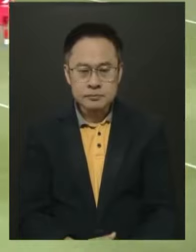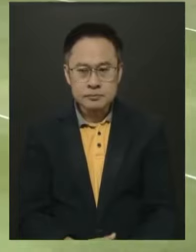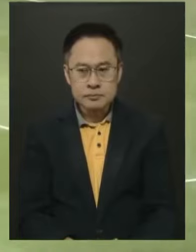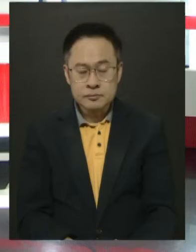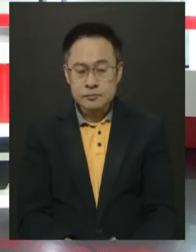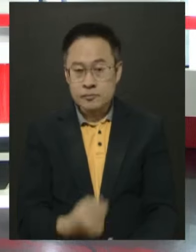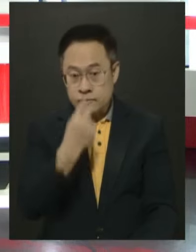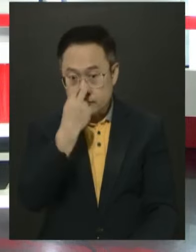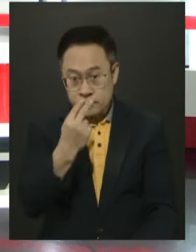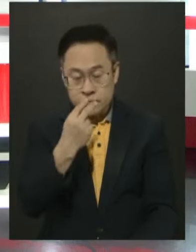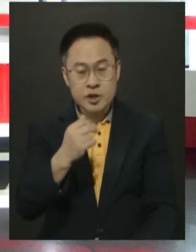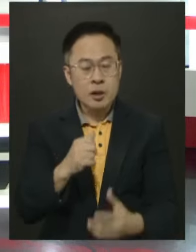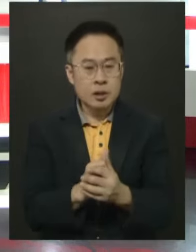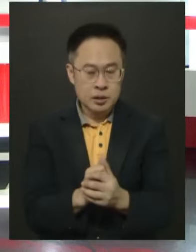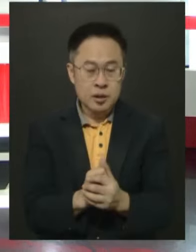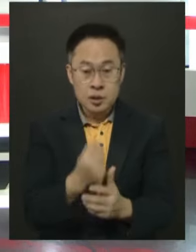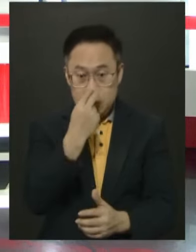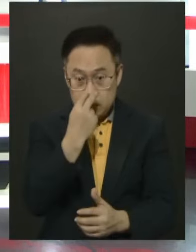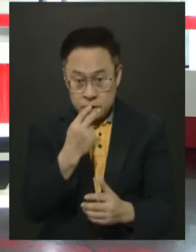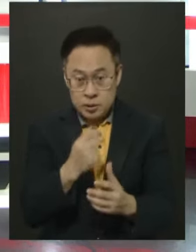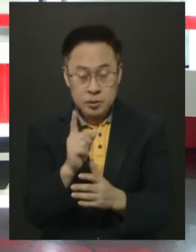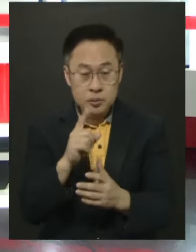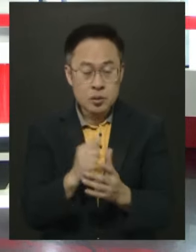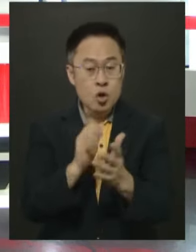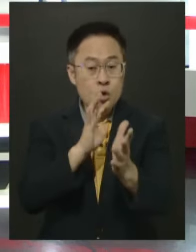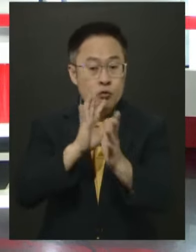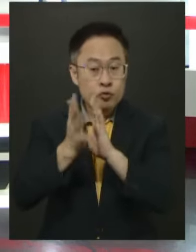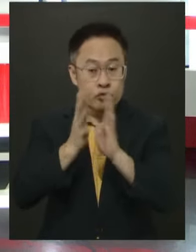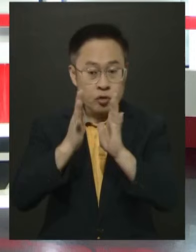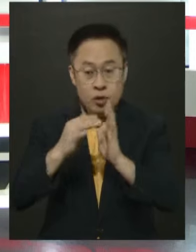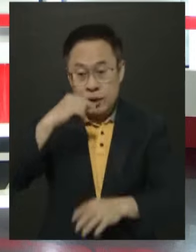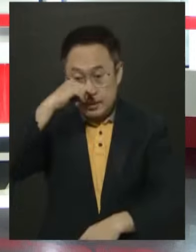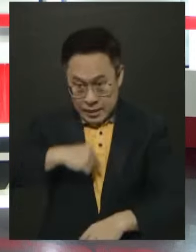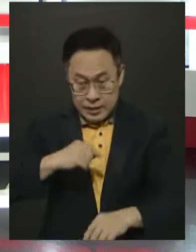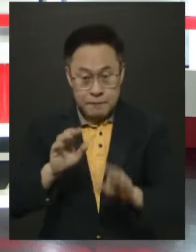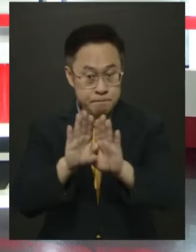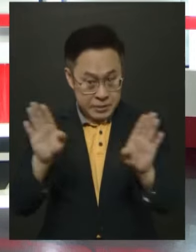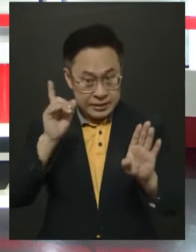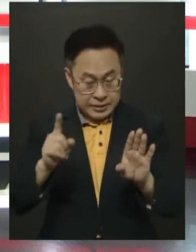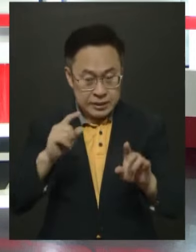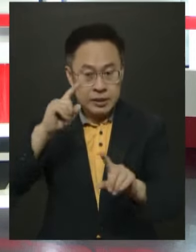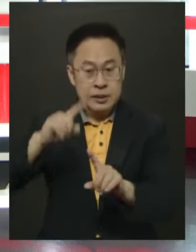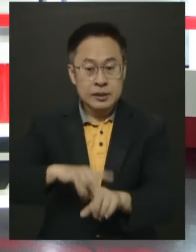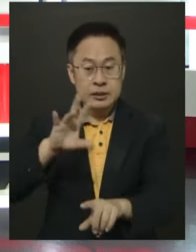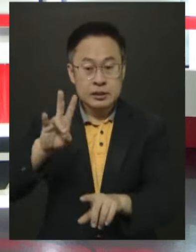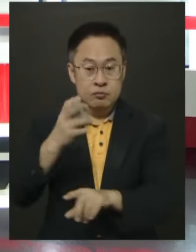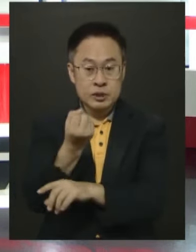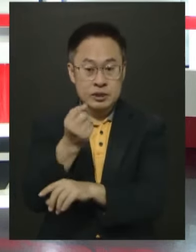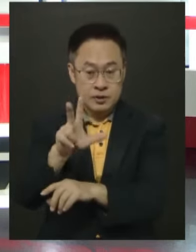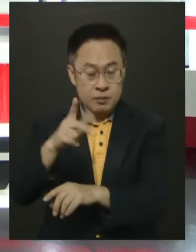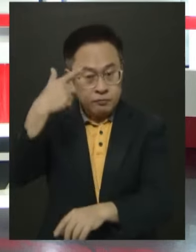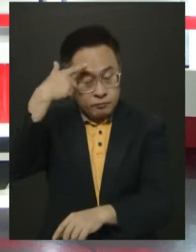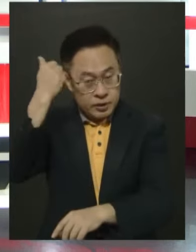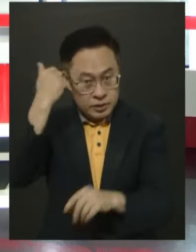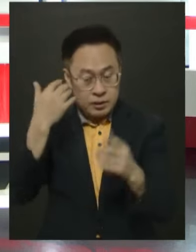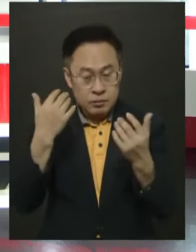ทีนี้ฟุตบอลไทยมีกฎเพิ่มขึ้นมาแต่ฟุตซอลไทยค่ะเดี๋ยวสุดสัปดาห์นี้ก็จะเปิดฉากฤดูกาลใหม่อย่างเป็นทางการนะคะ